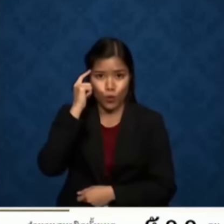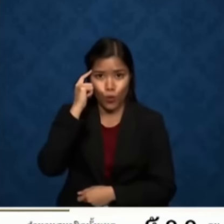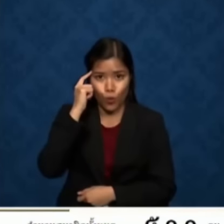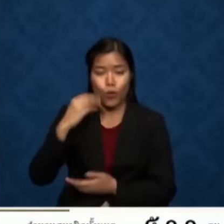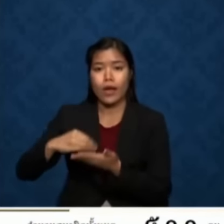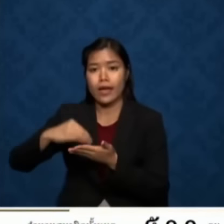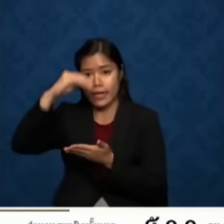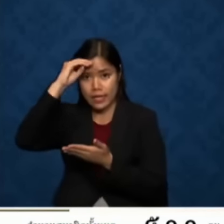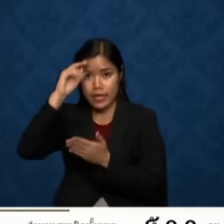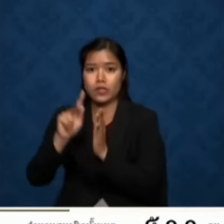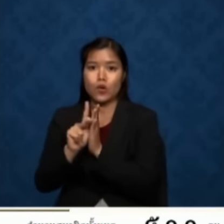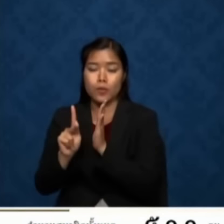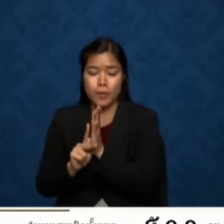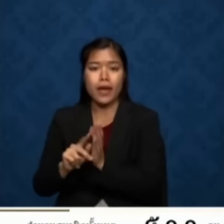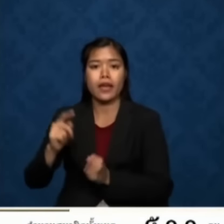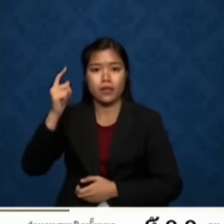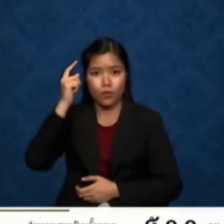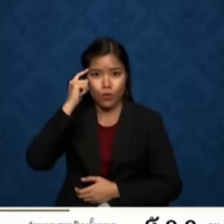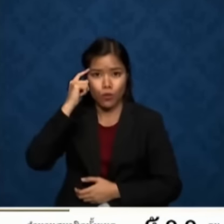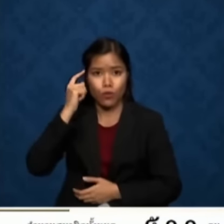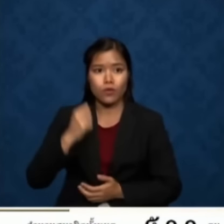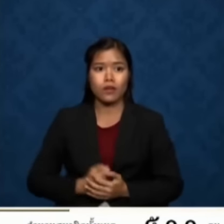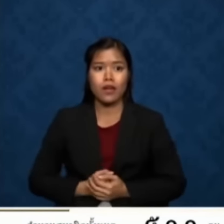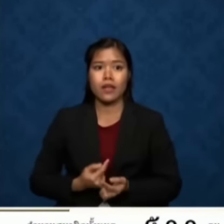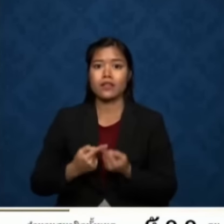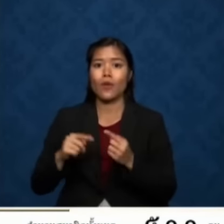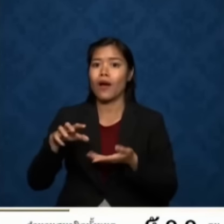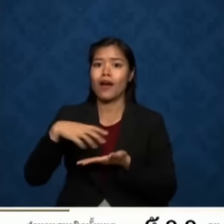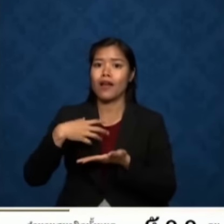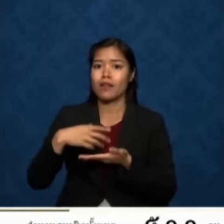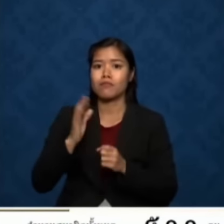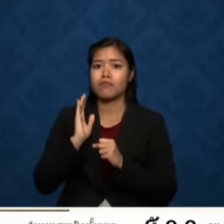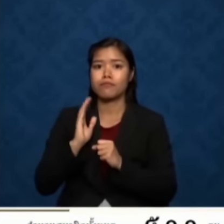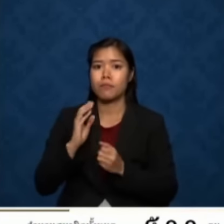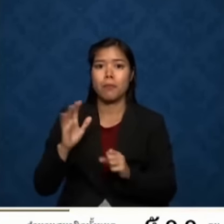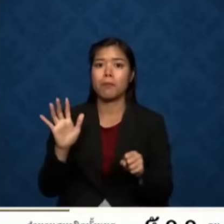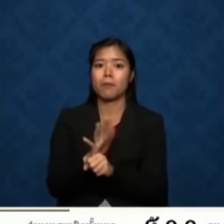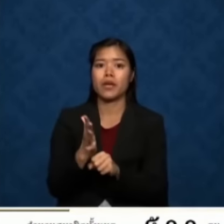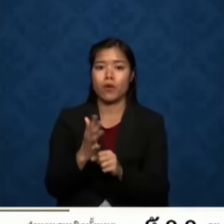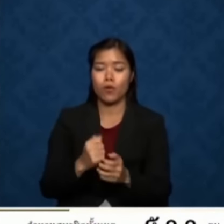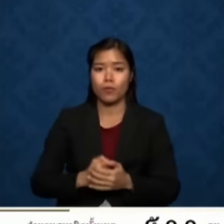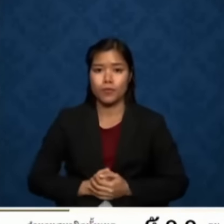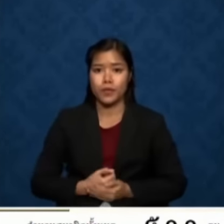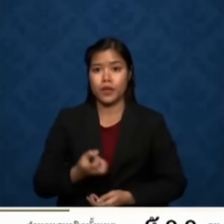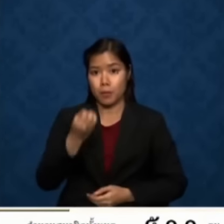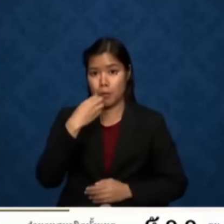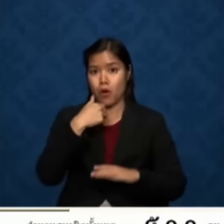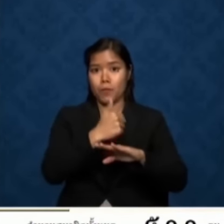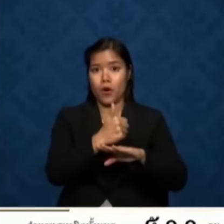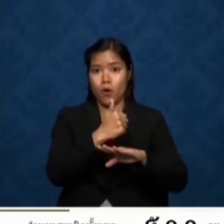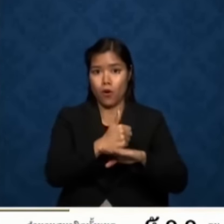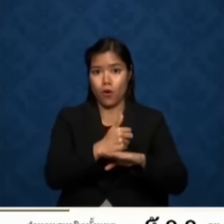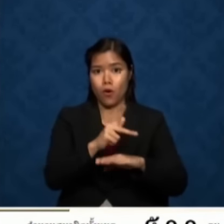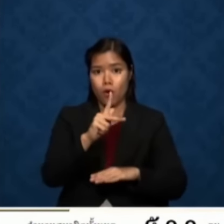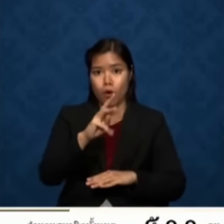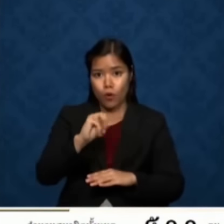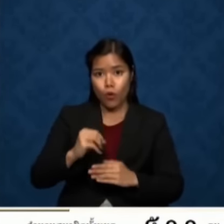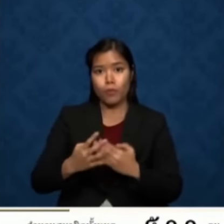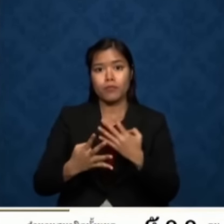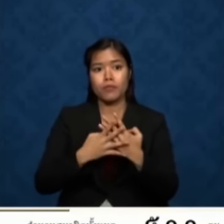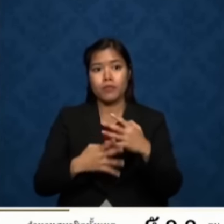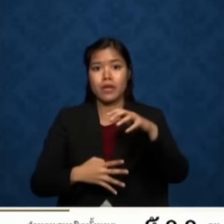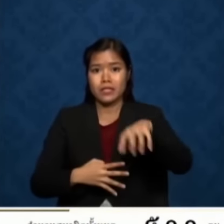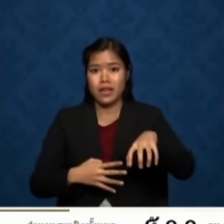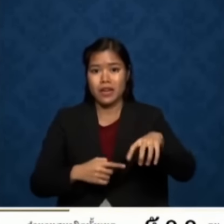ายท่านพูดไม่ครบท่านบอกอธิบดีกรมราชทัณฑ์ส่งความเห็นมาผมเล